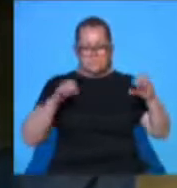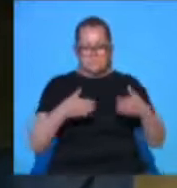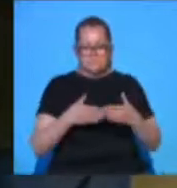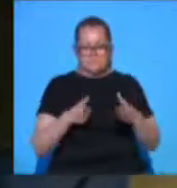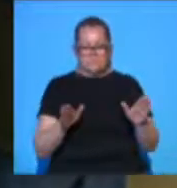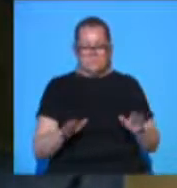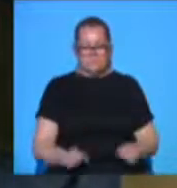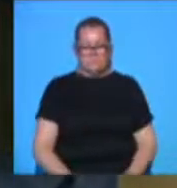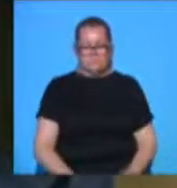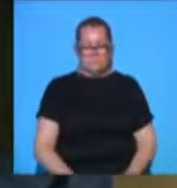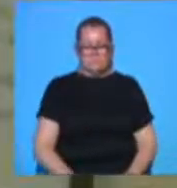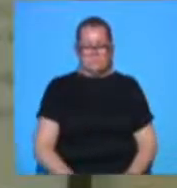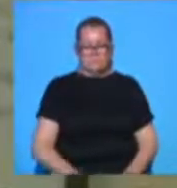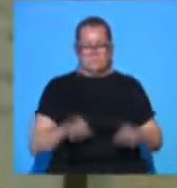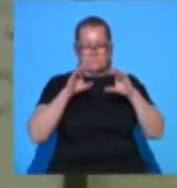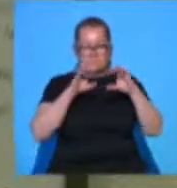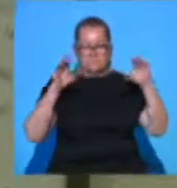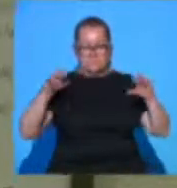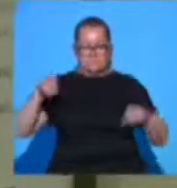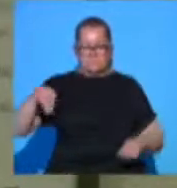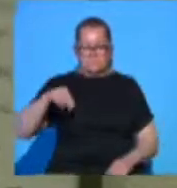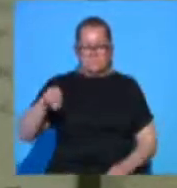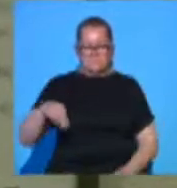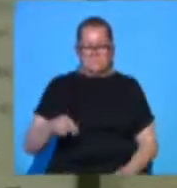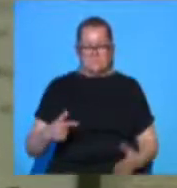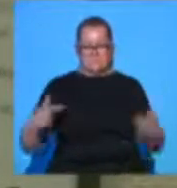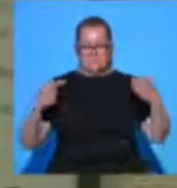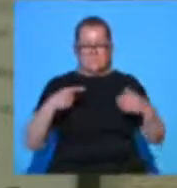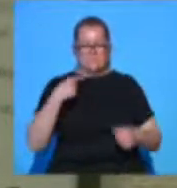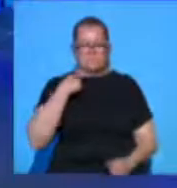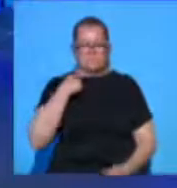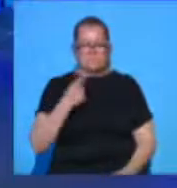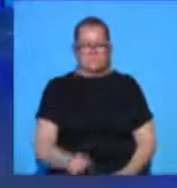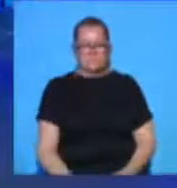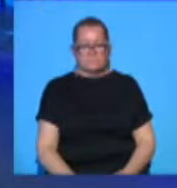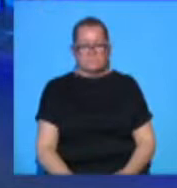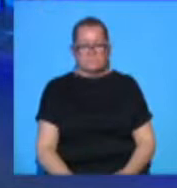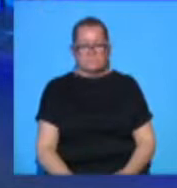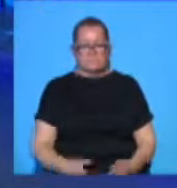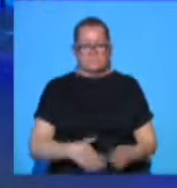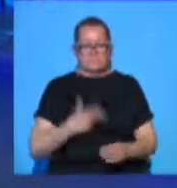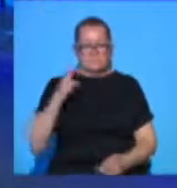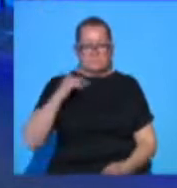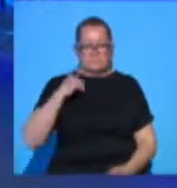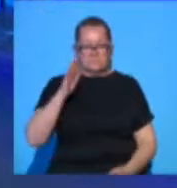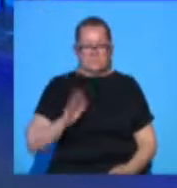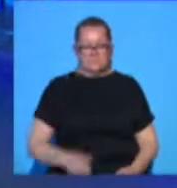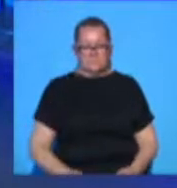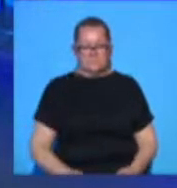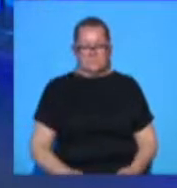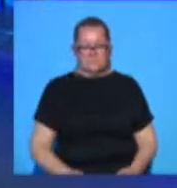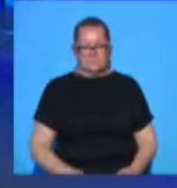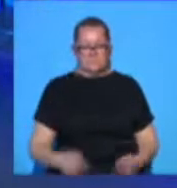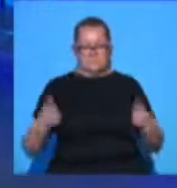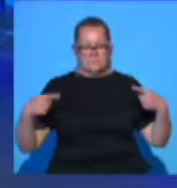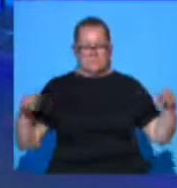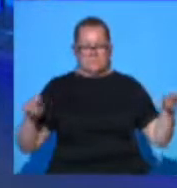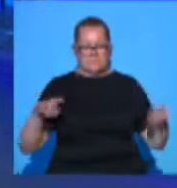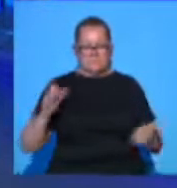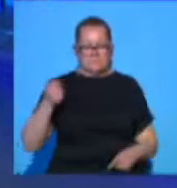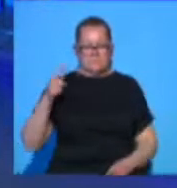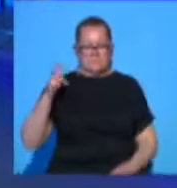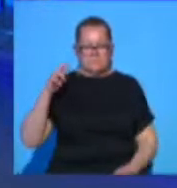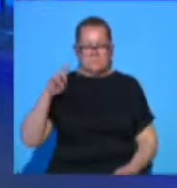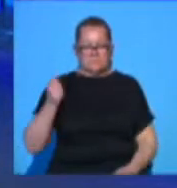rămâne deschisă la Muzeul Județean Telorman până pe data de 7 august. Peste 3 zile începe la Craiova Festivalul